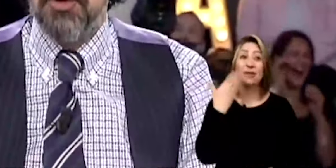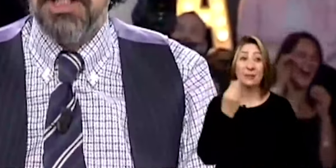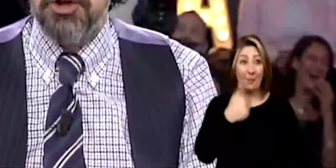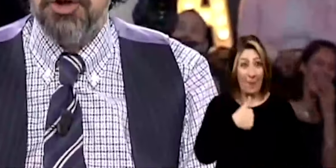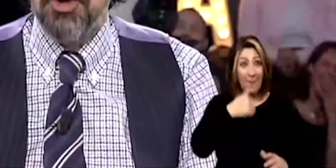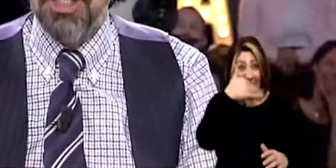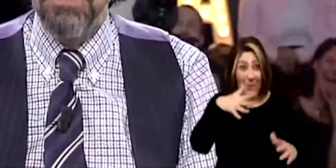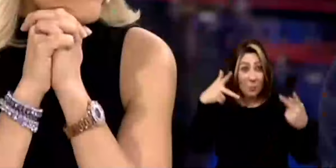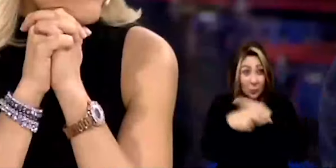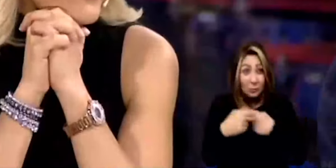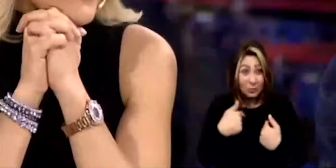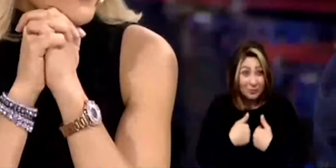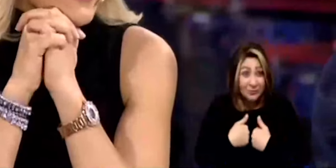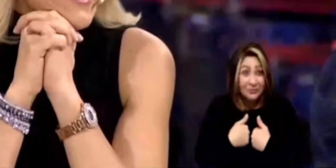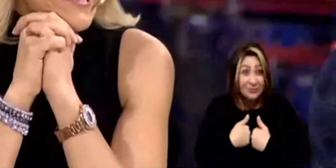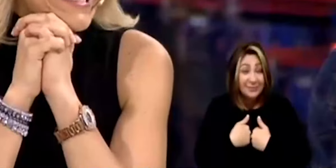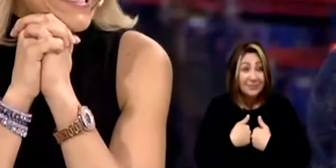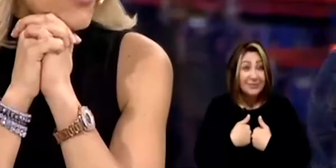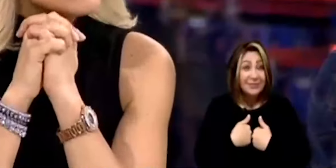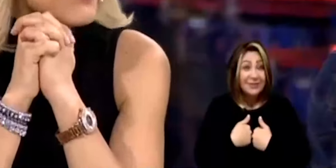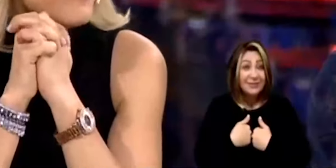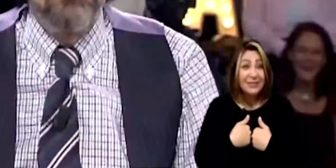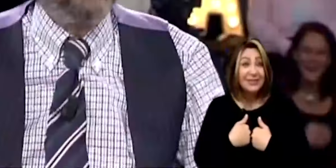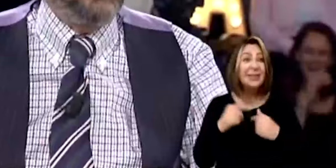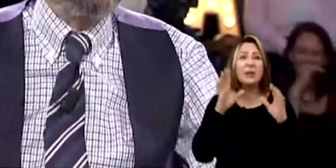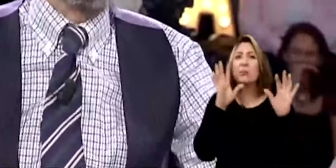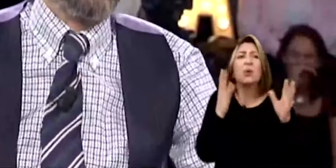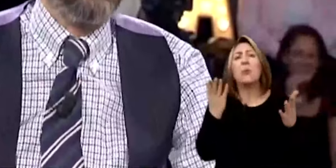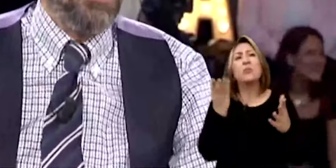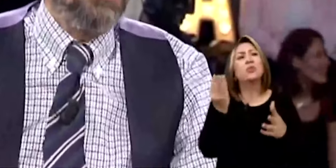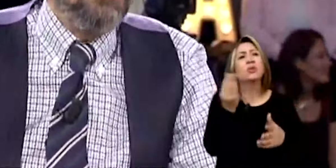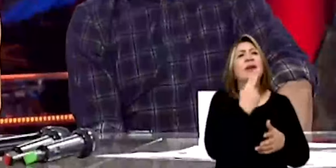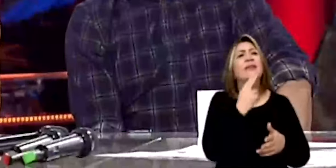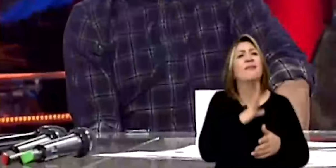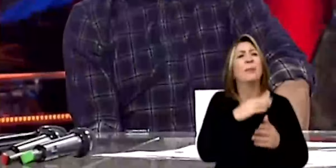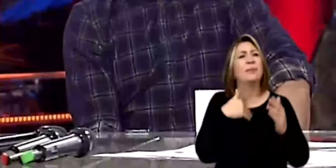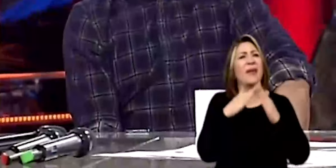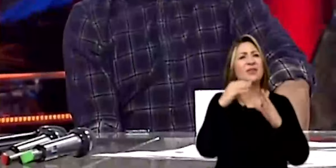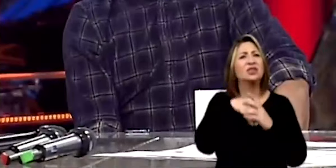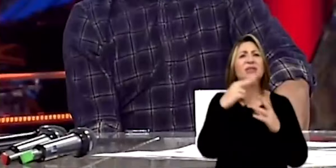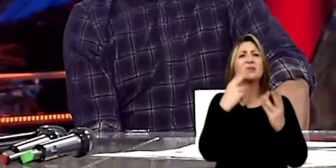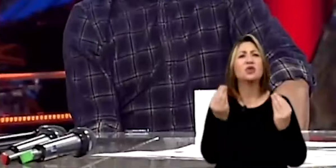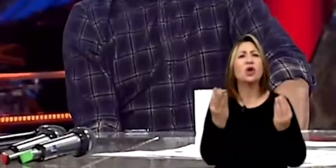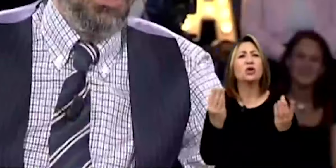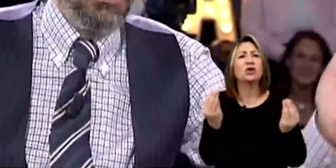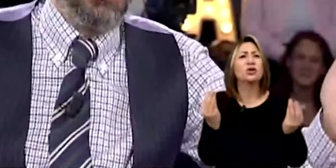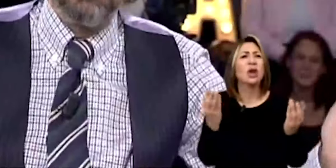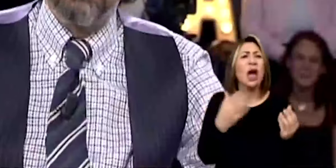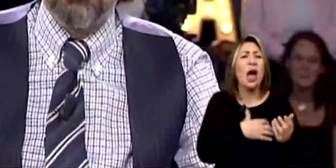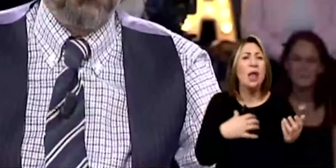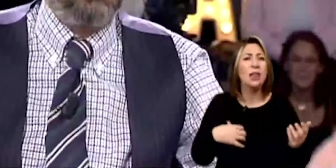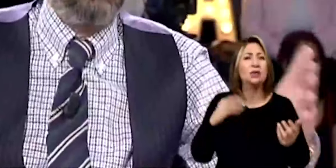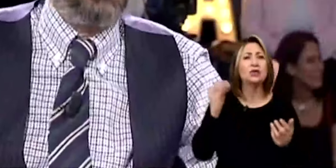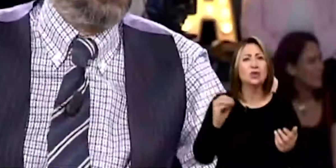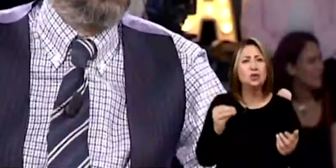mi menopoza giriyorum hocam? Yani kimse zaman... girmiyor. Mesela bir sürü kadın var. Bizim ev kadından geçirmiyor. Herkes kadın. Anne